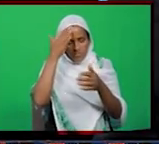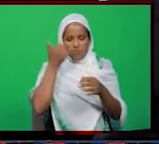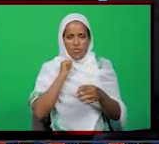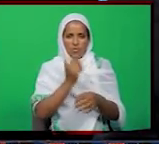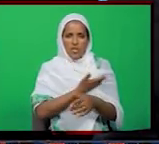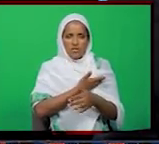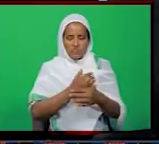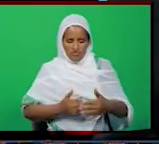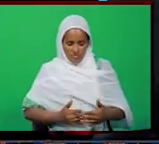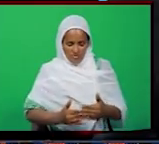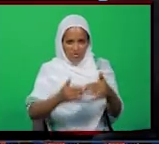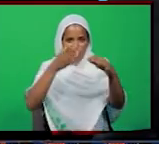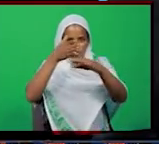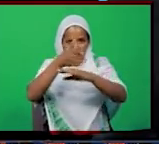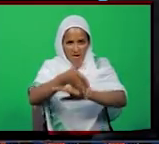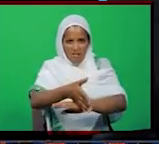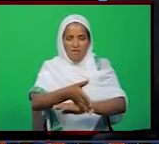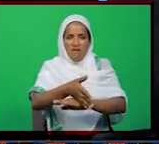እመቤታችን ከተጸነሰች በኋላ